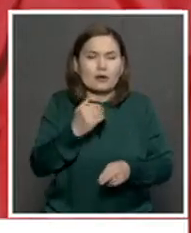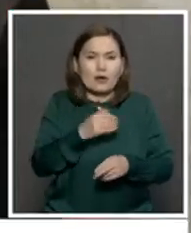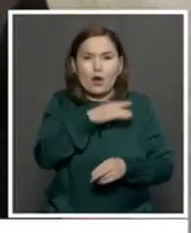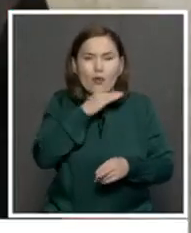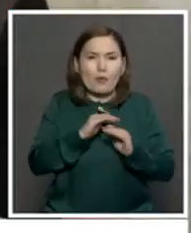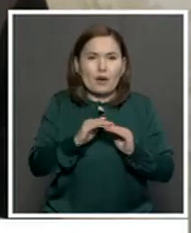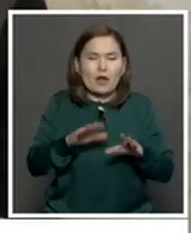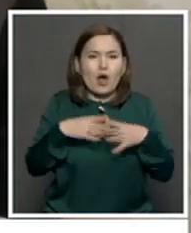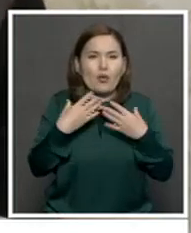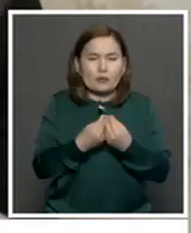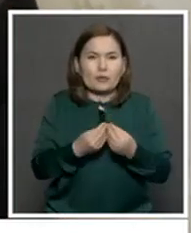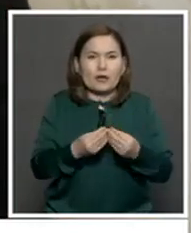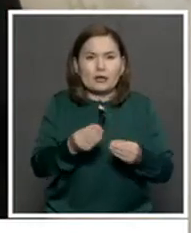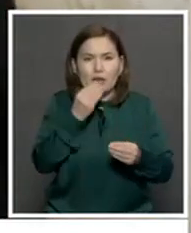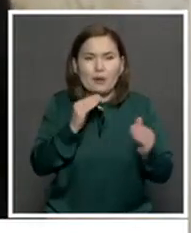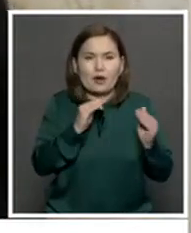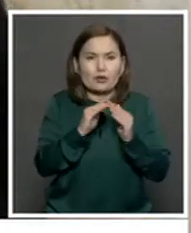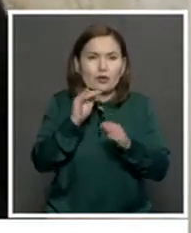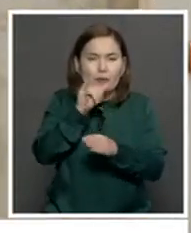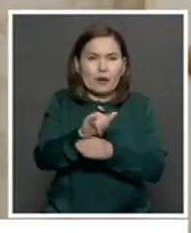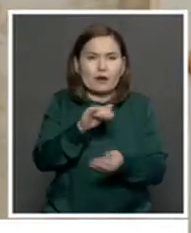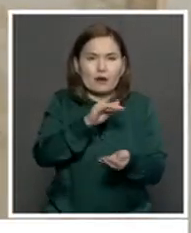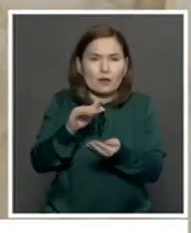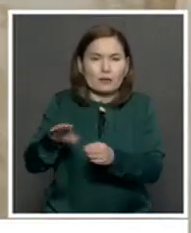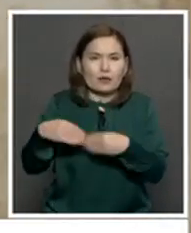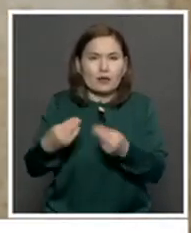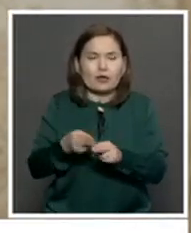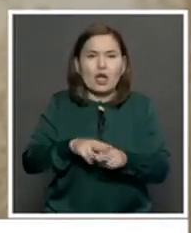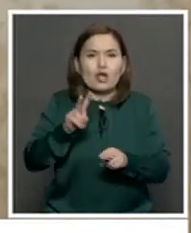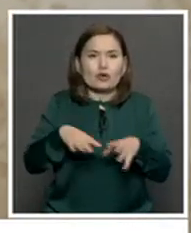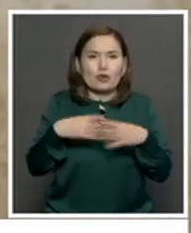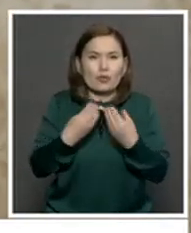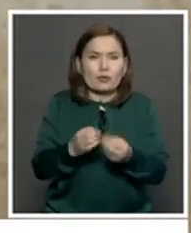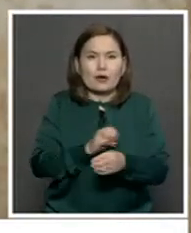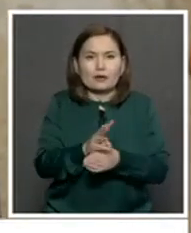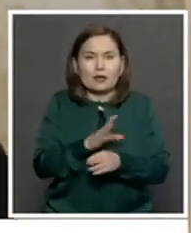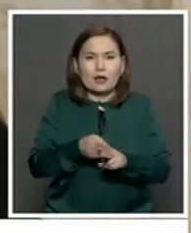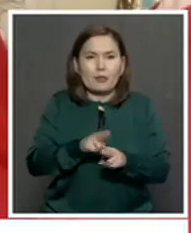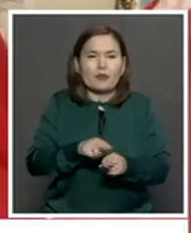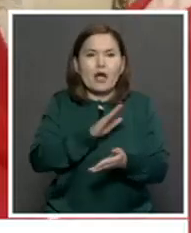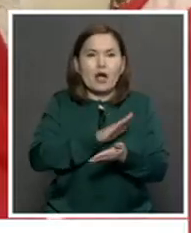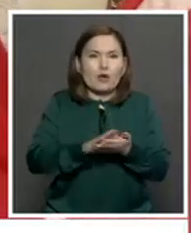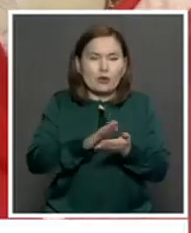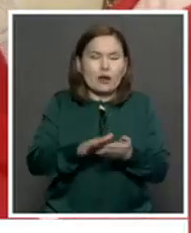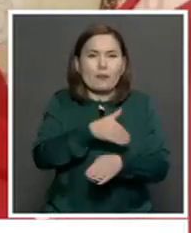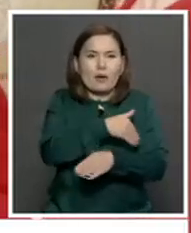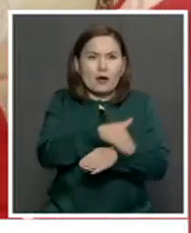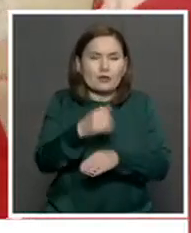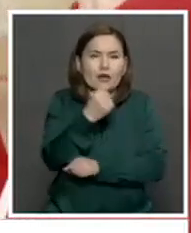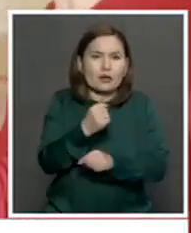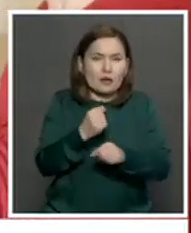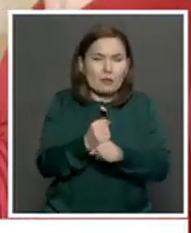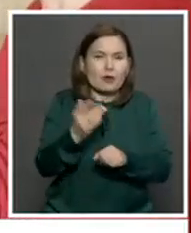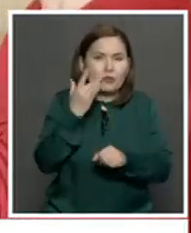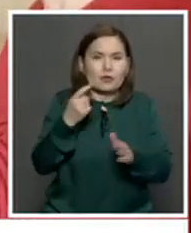азық-түлік жеткізіп берді. Биыл ауданда осы қайырымдылық акциясы бойынша 200 отбасы қамтылған. Сондай-ақ көше тазалаушы еңбеккерлерге далада